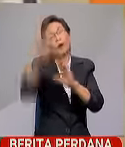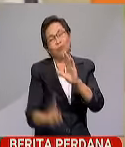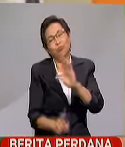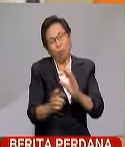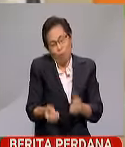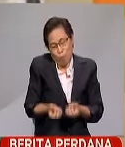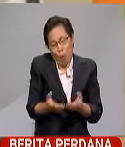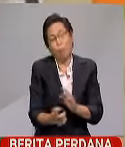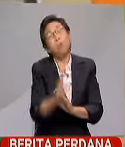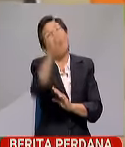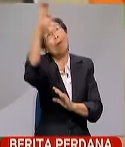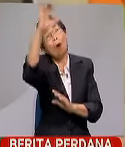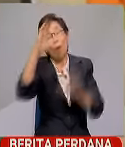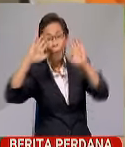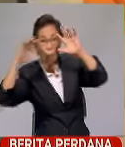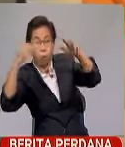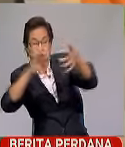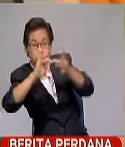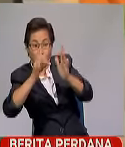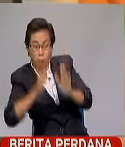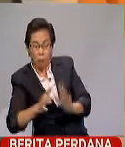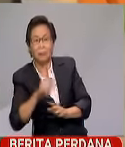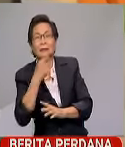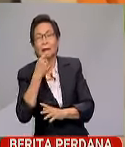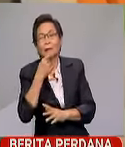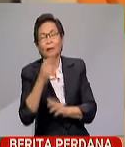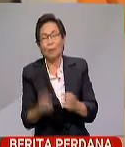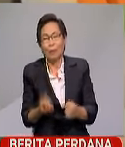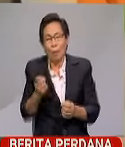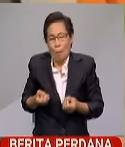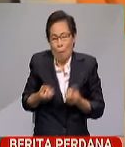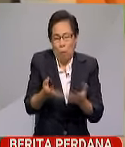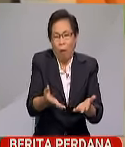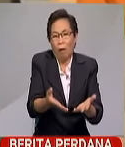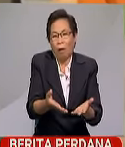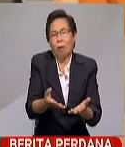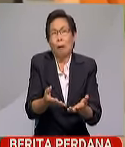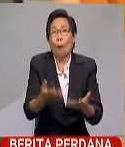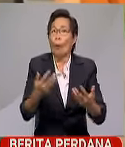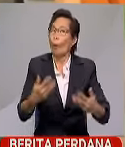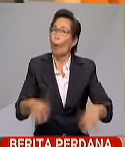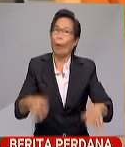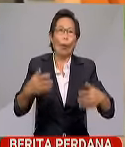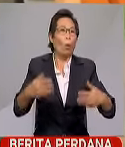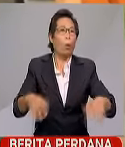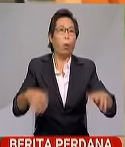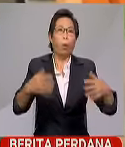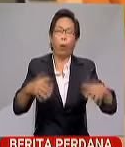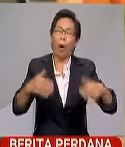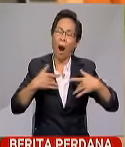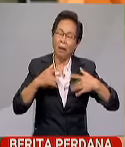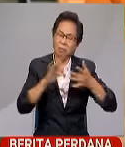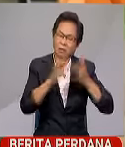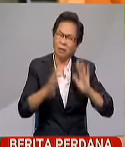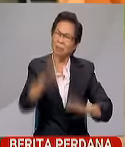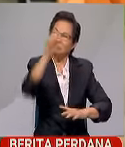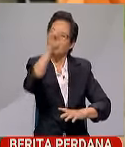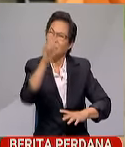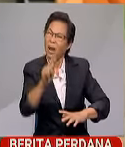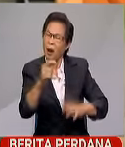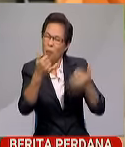itu mendapat perhatian daripada netizen yang menyifatkan lontaran lelaki itu sungguh luar biasa. Dalam pada itu, ada netizen mempertikaikan